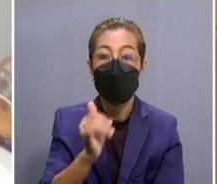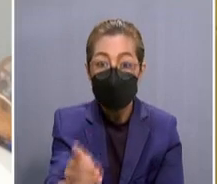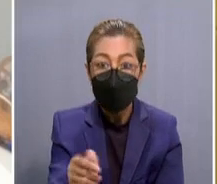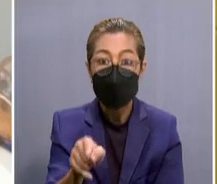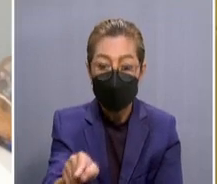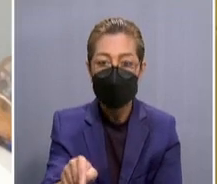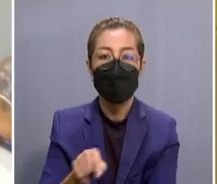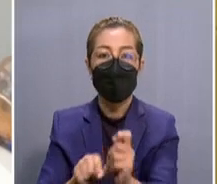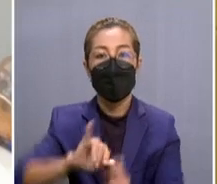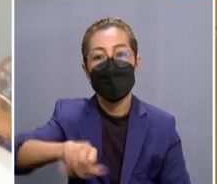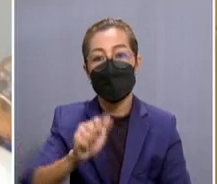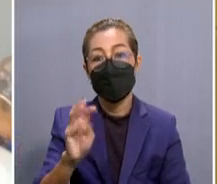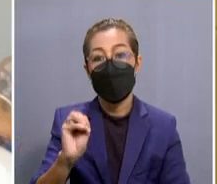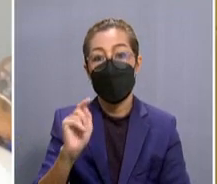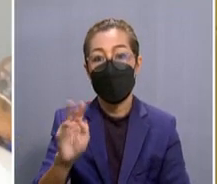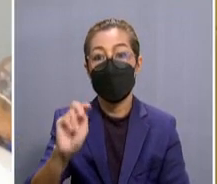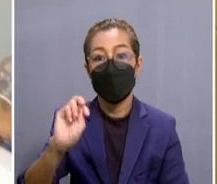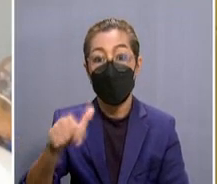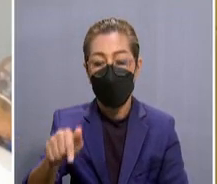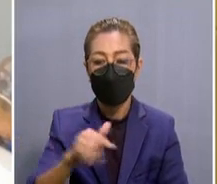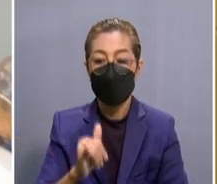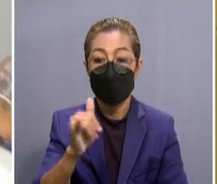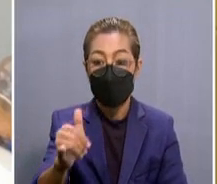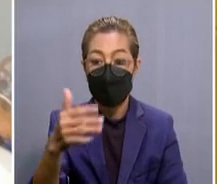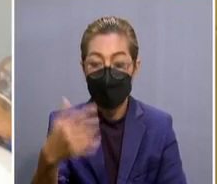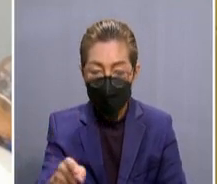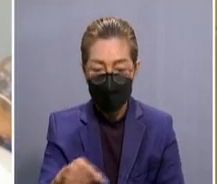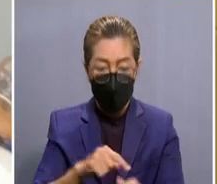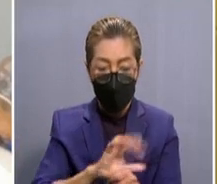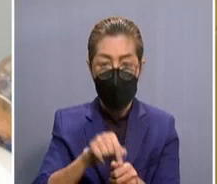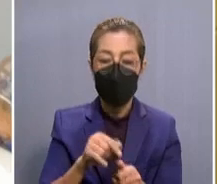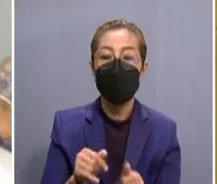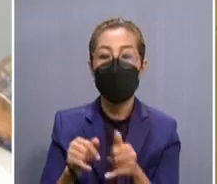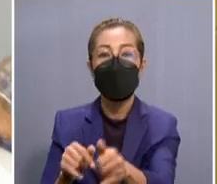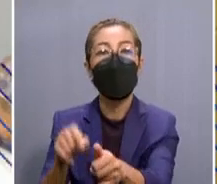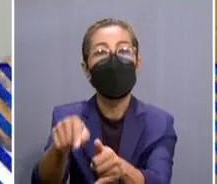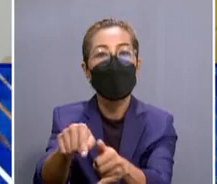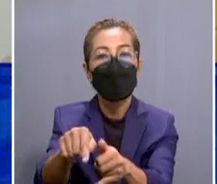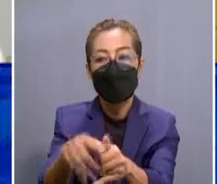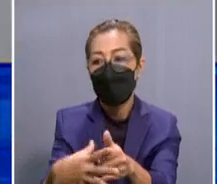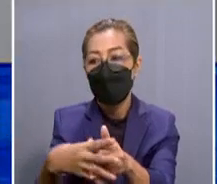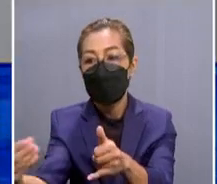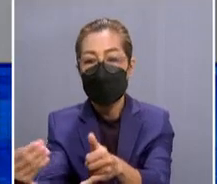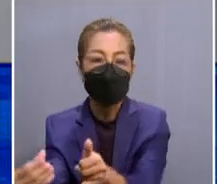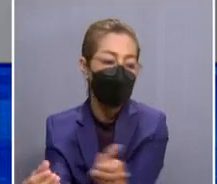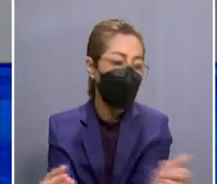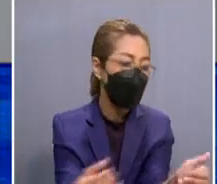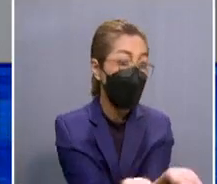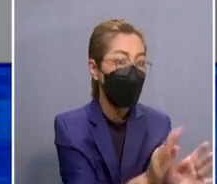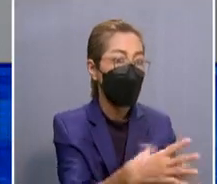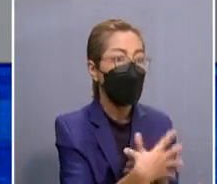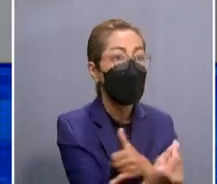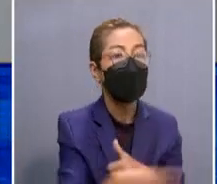เปาอำเภอจอมทองนะครับหลังจากนั้นก็ติดต่อไปยังคลื่นร่วมงานตอนนี้เจ้าหน้าที่สั่งปิดหมู่บ้านแพะแล้วครับแล้วก็ห้ามคน